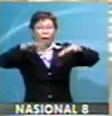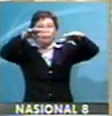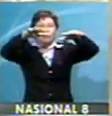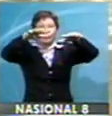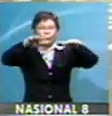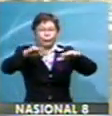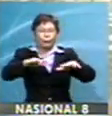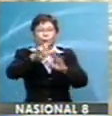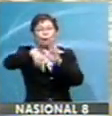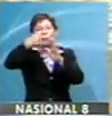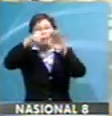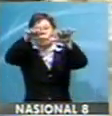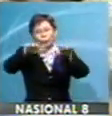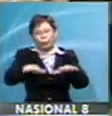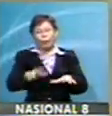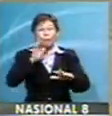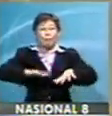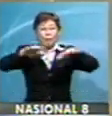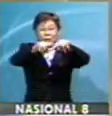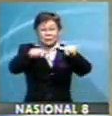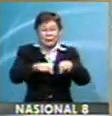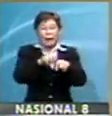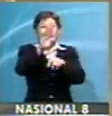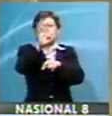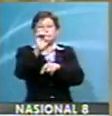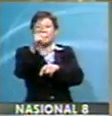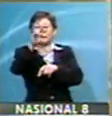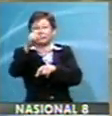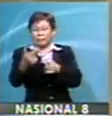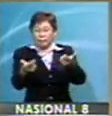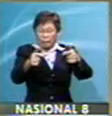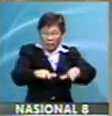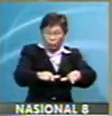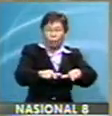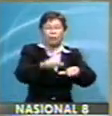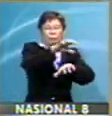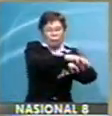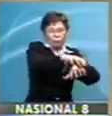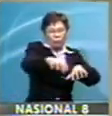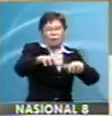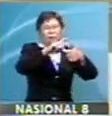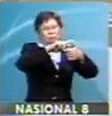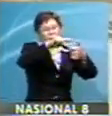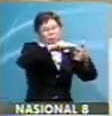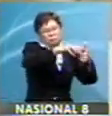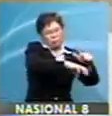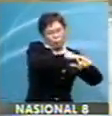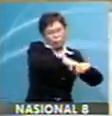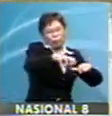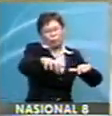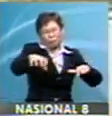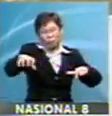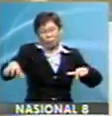tempoh beberapa jam sahaja banjir di daerah berang ini berlaku di beberapa kawasan iaitu kampung ketoyong kampung berop kampung